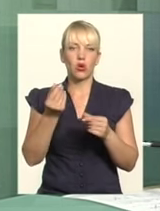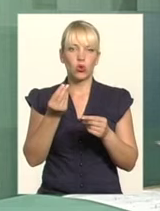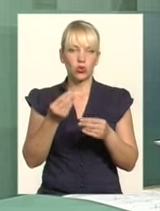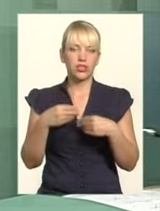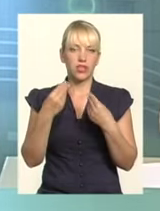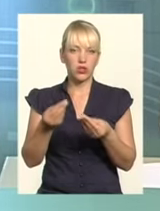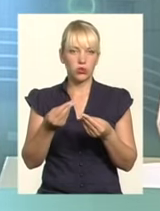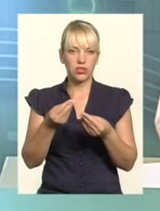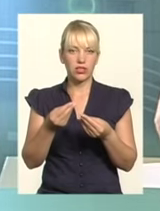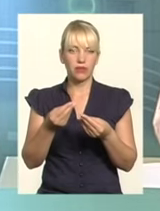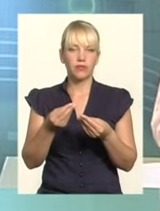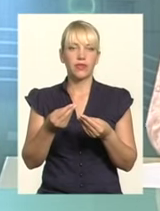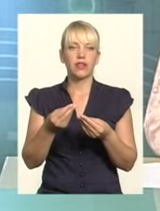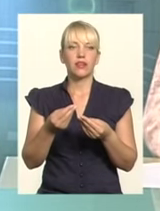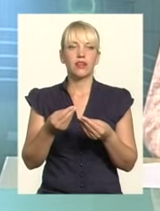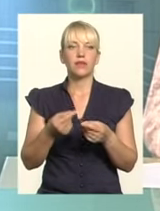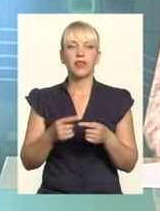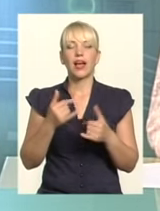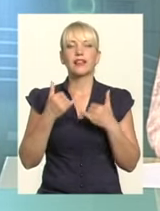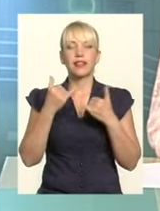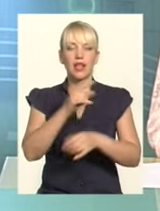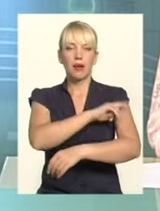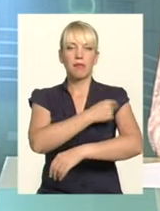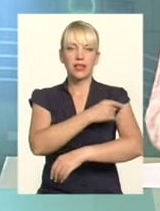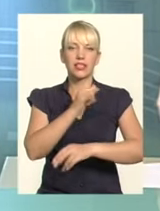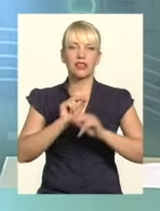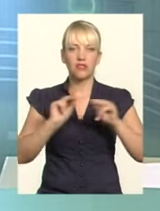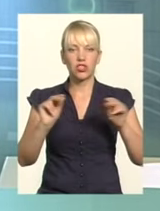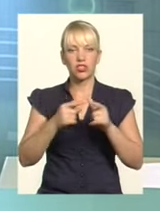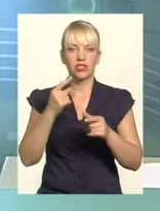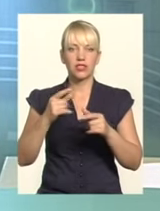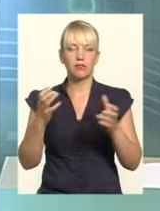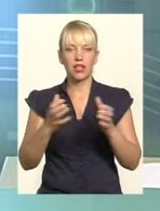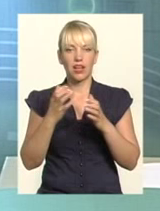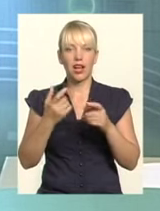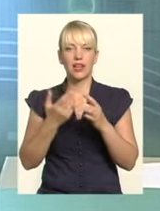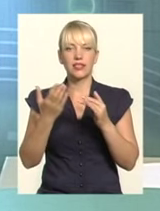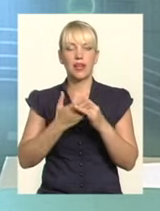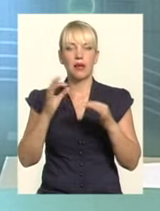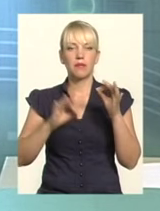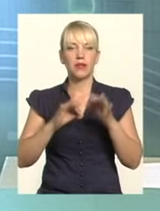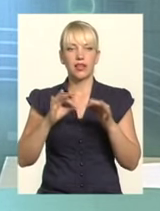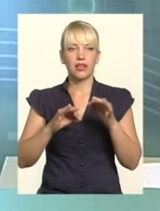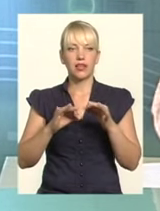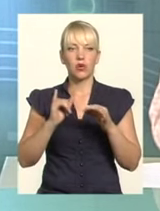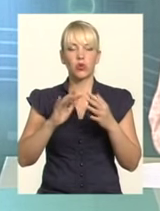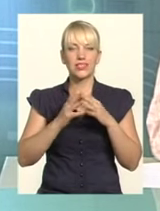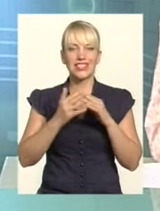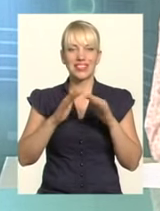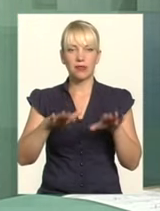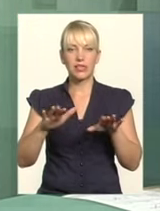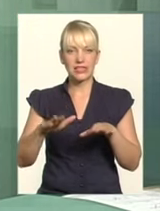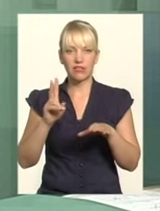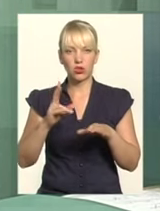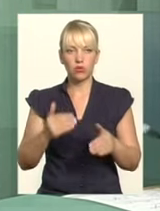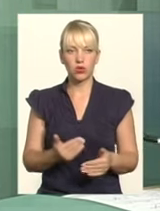Скажіть, будь ласка, для медиків і вчителів, чи зберігаються оці от пільги, які були раніше? Для які в сільській місцевості